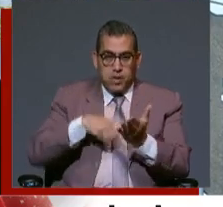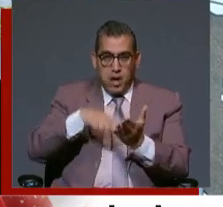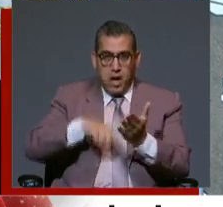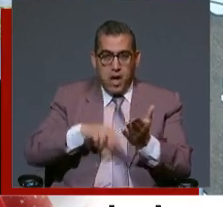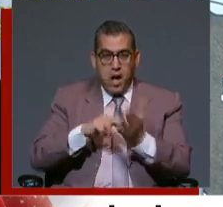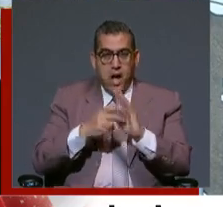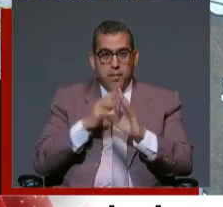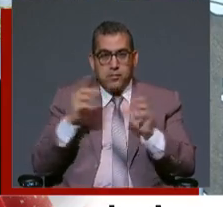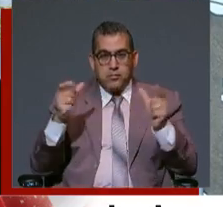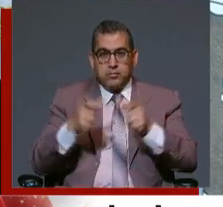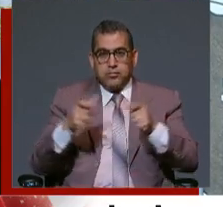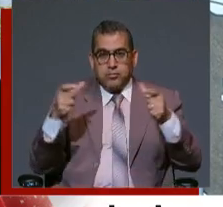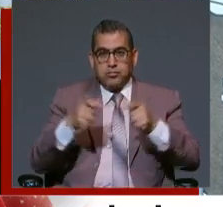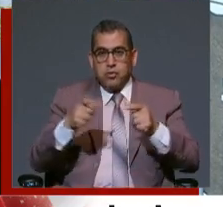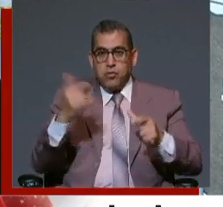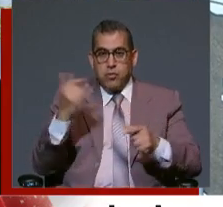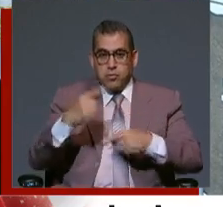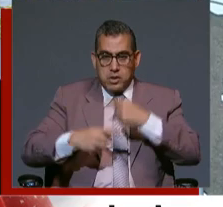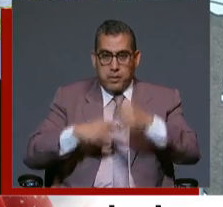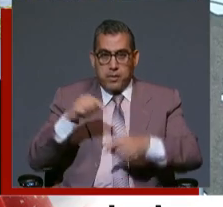هذه المنتديات المتكررة؟